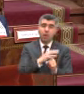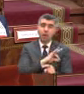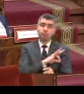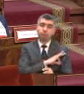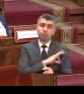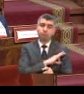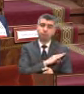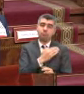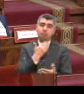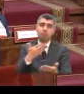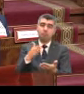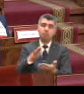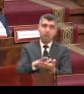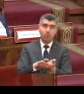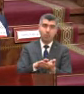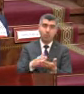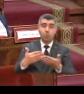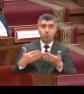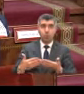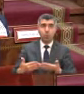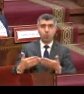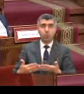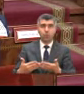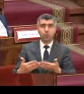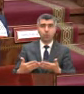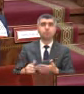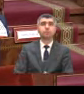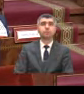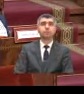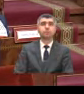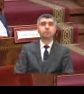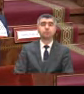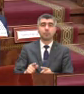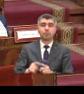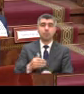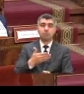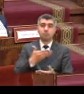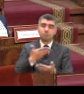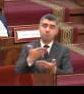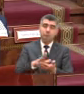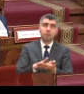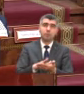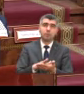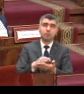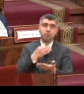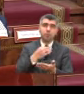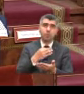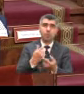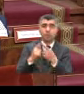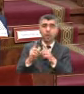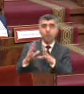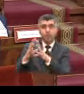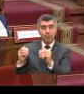القريبة ديالها اللي وقعت اليوم، اليوم يعني واحد الوفاة مأساوية. غادي الإخوة اللي كيتكلموا على الغياب